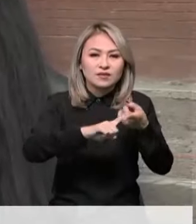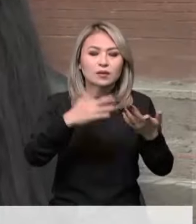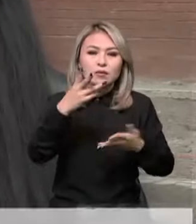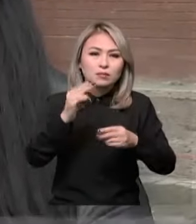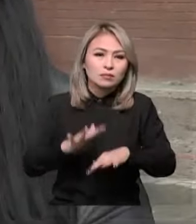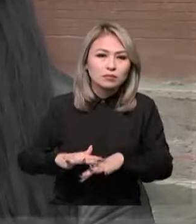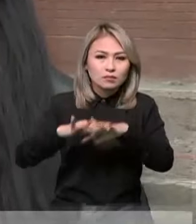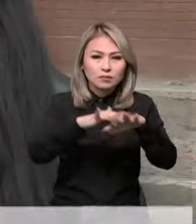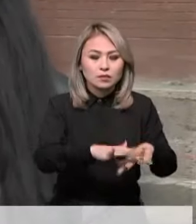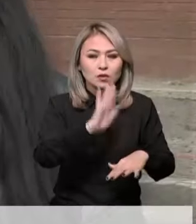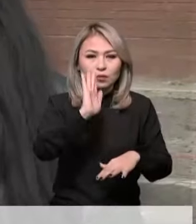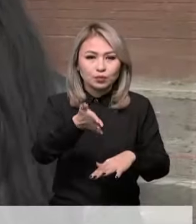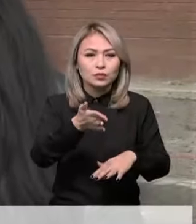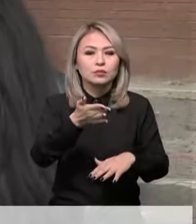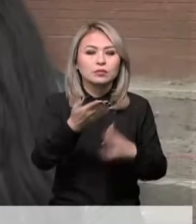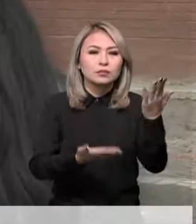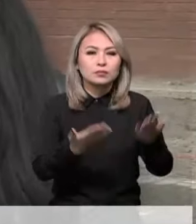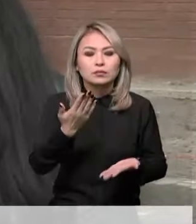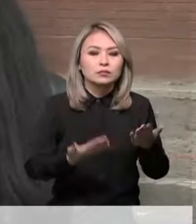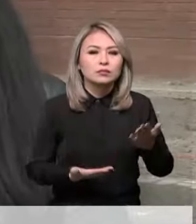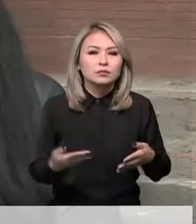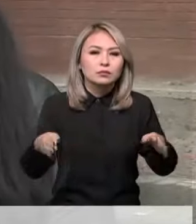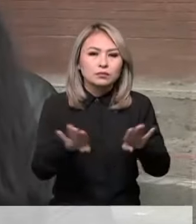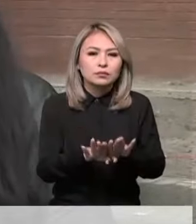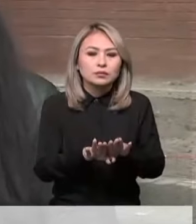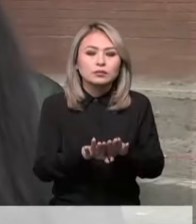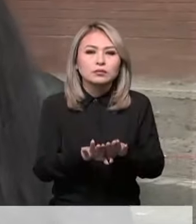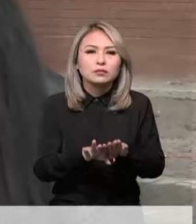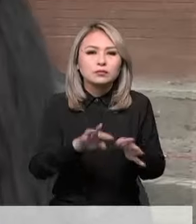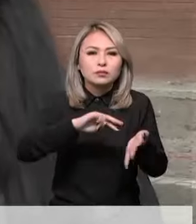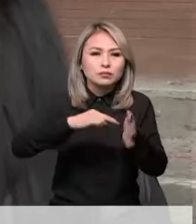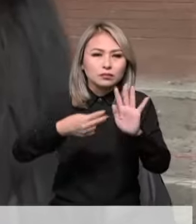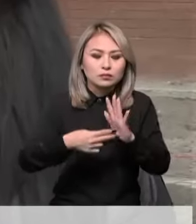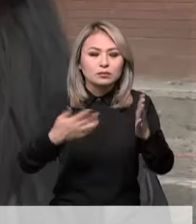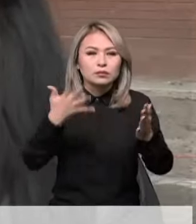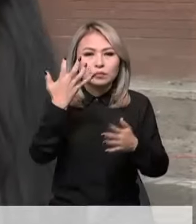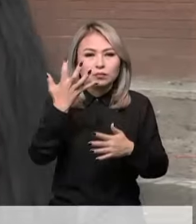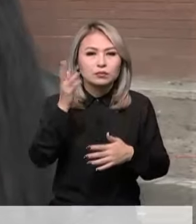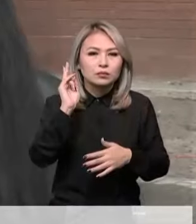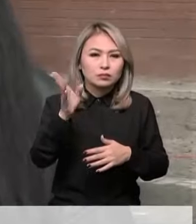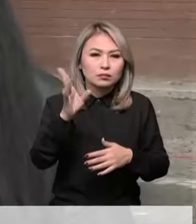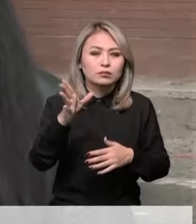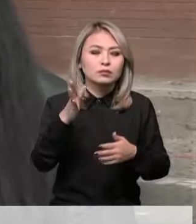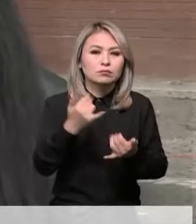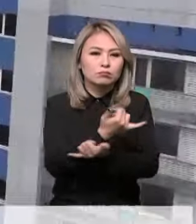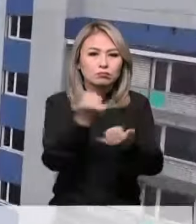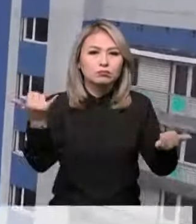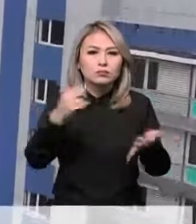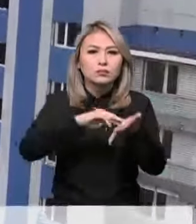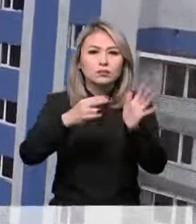бөлінсе, бюджеттік қаражат бөлінсе, сонда жоспар арқылы 500 пәтер деп